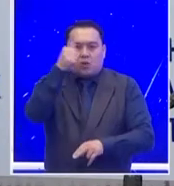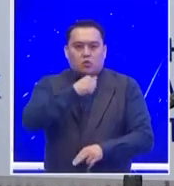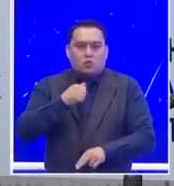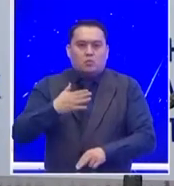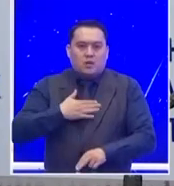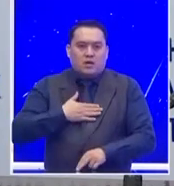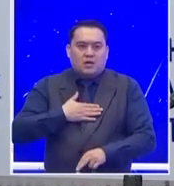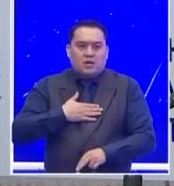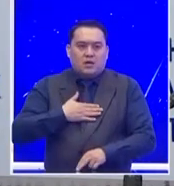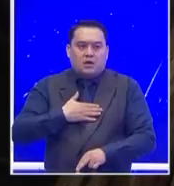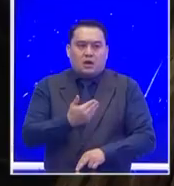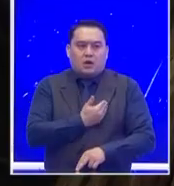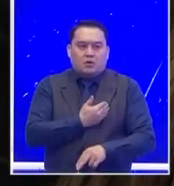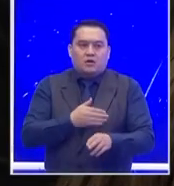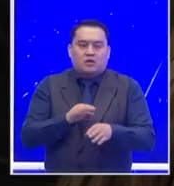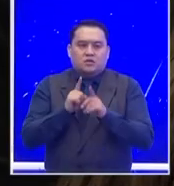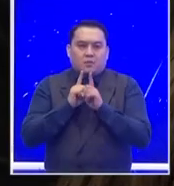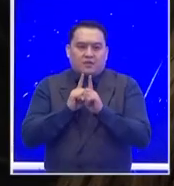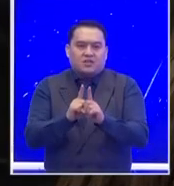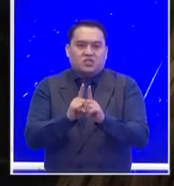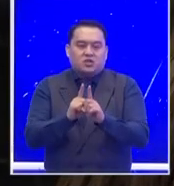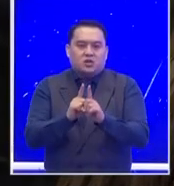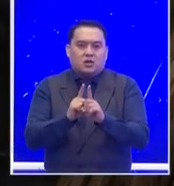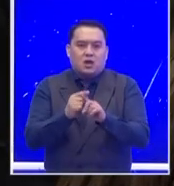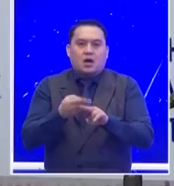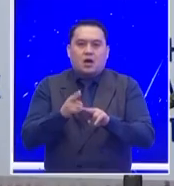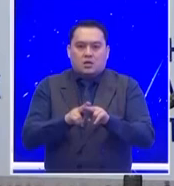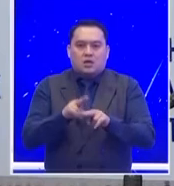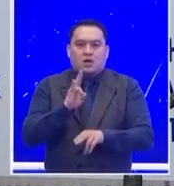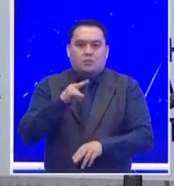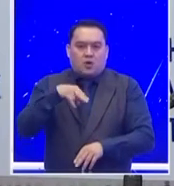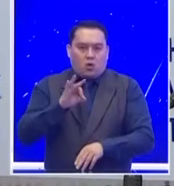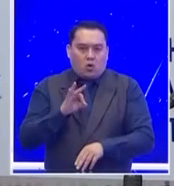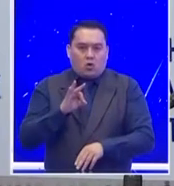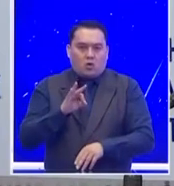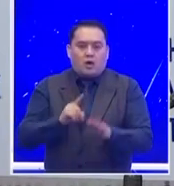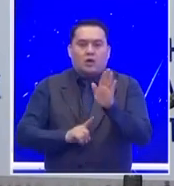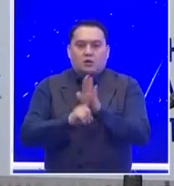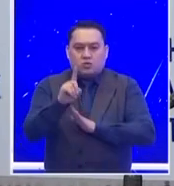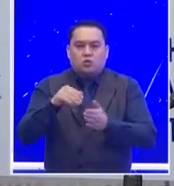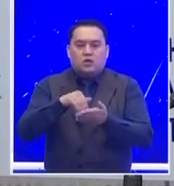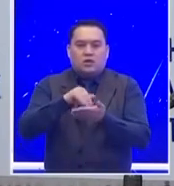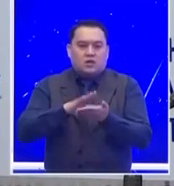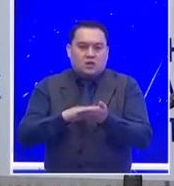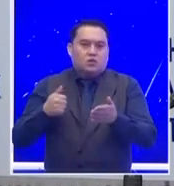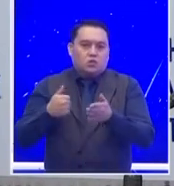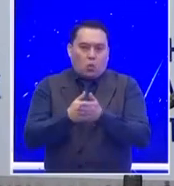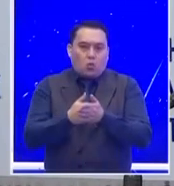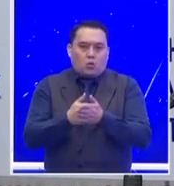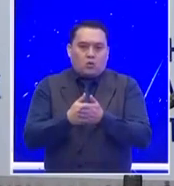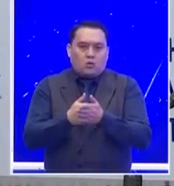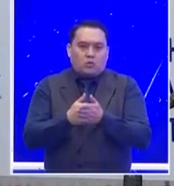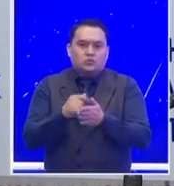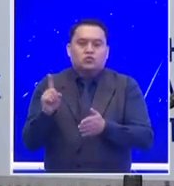как бы хотим осуществить сопровождение данных НПО от начала регистрации до